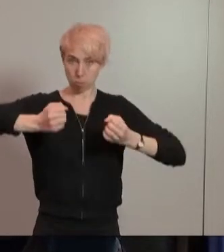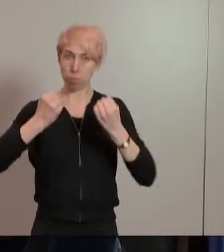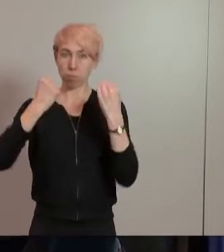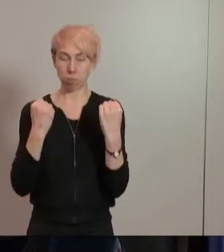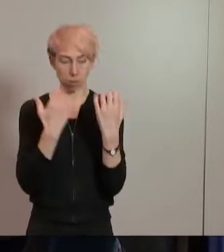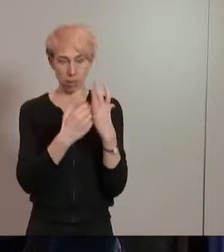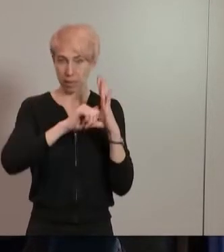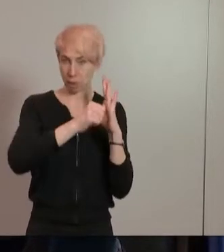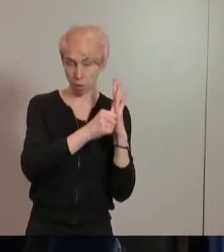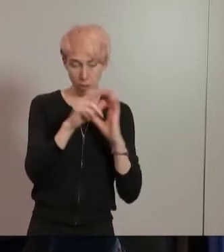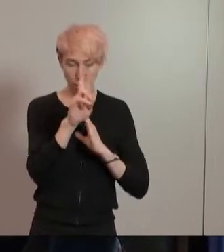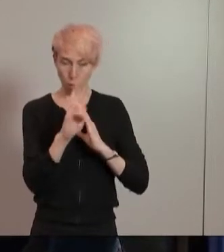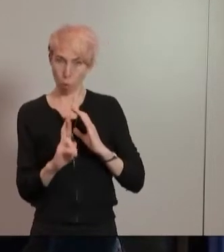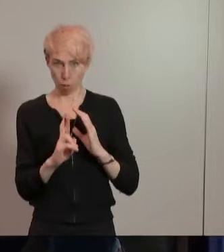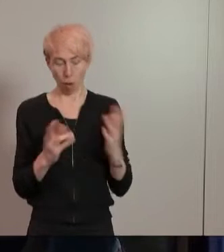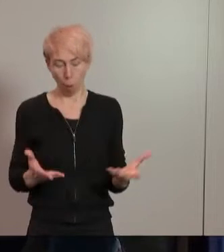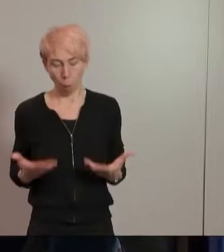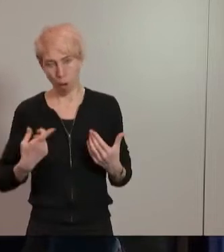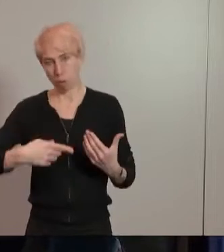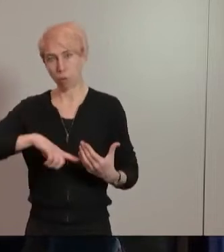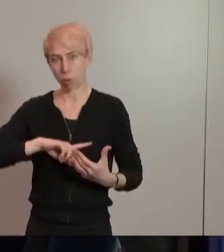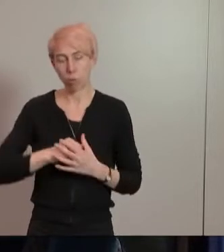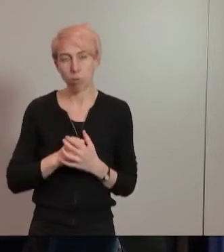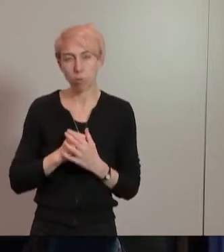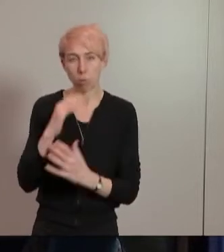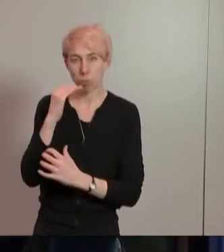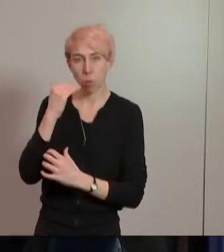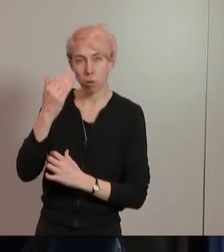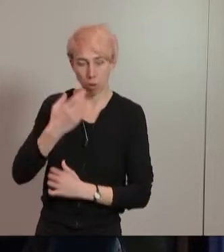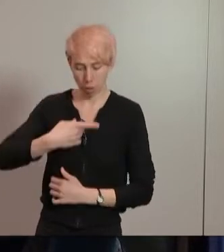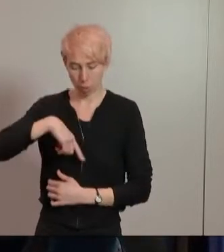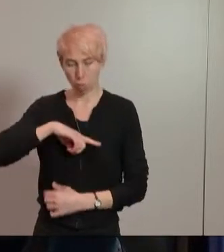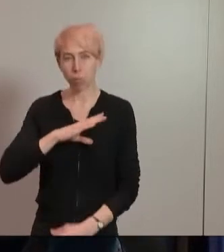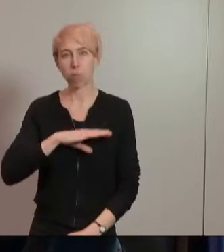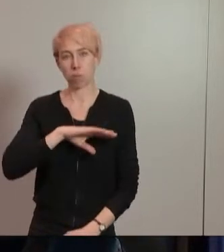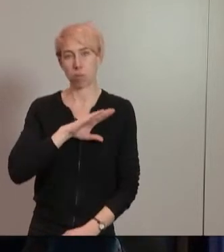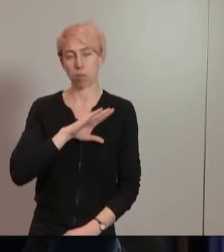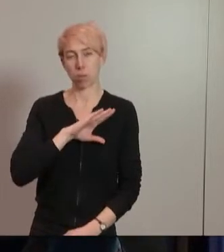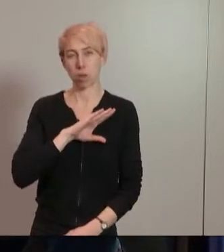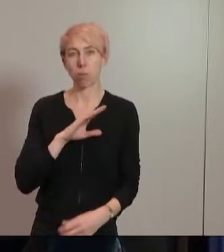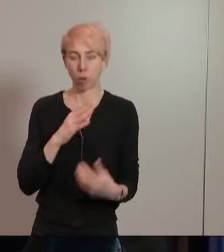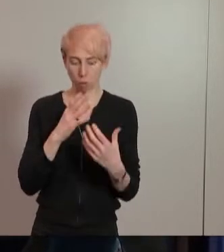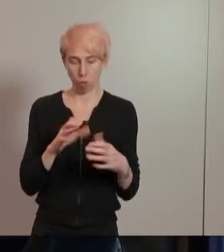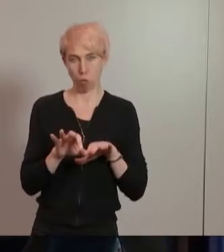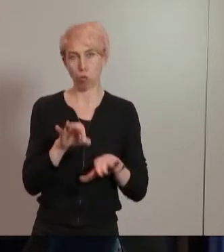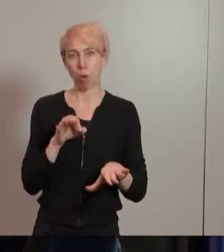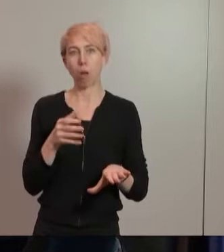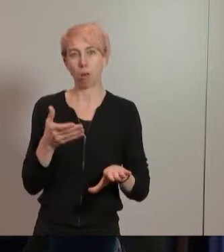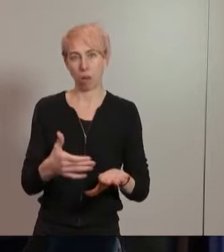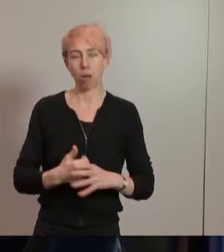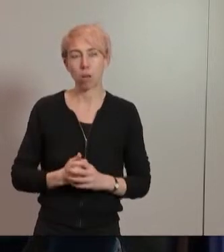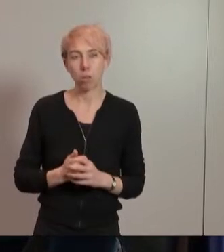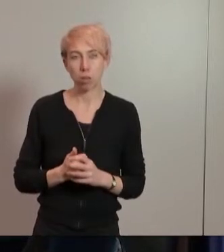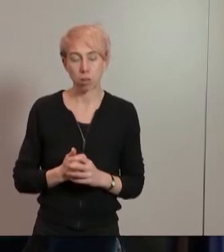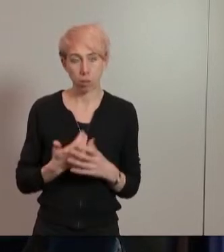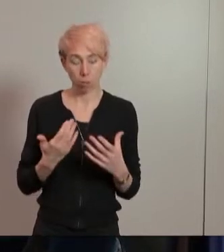Rezé, nous y invite également. C'est donc en responsabilité que nous ferons ce choix, tout en